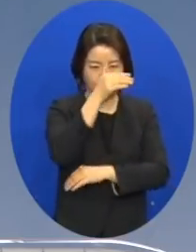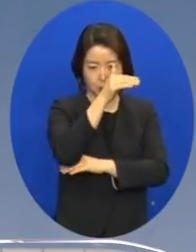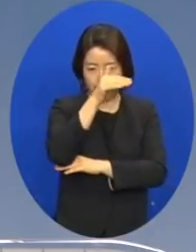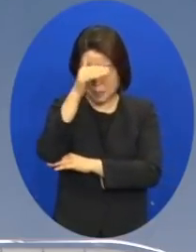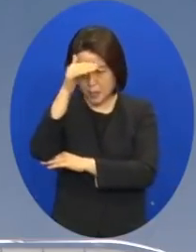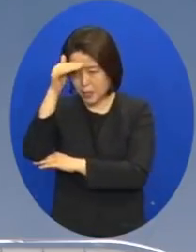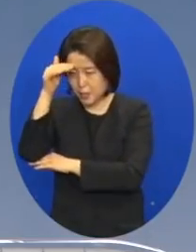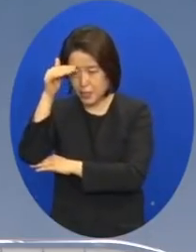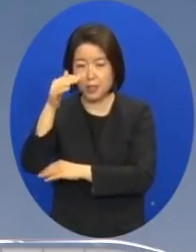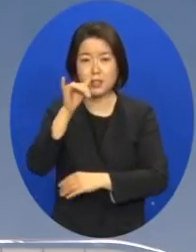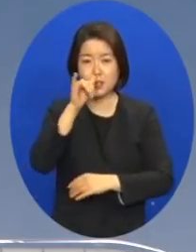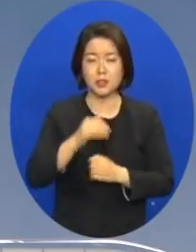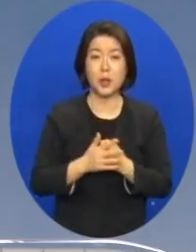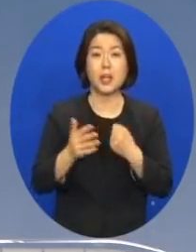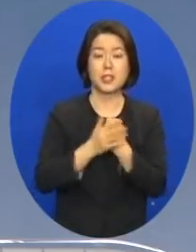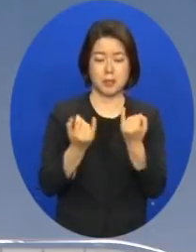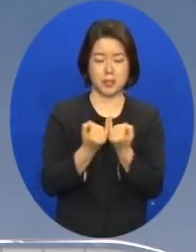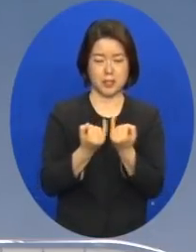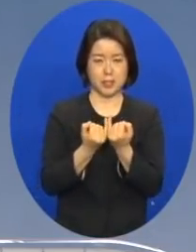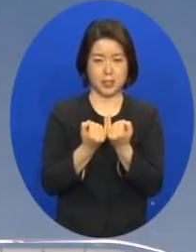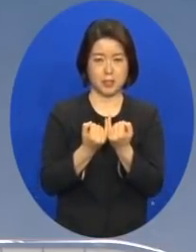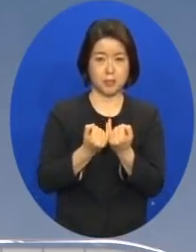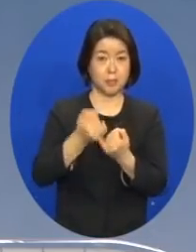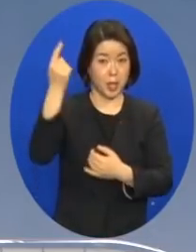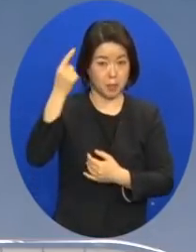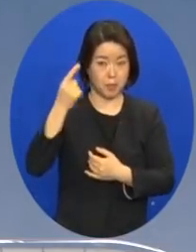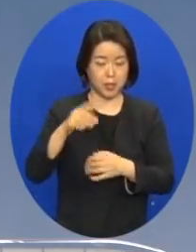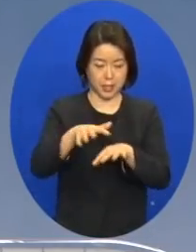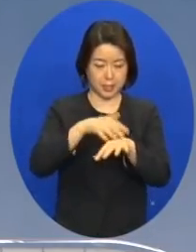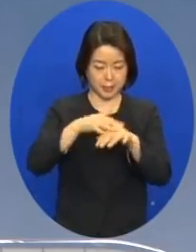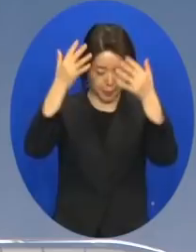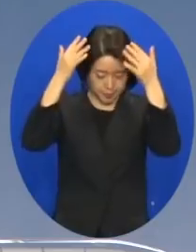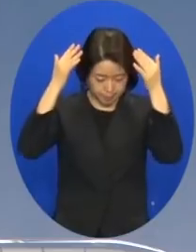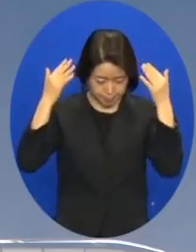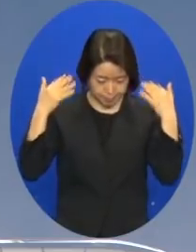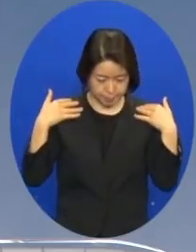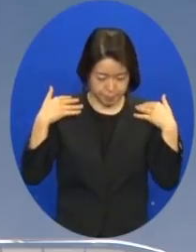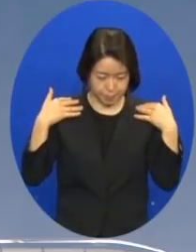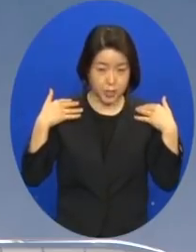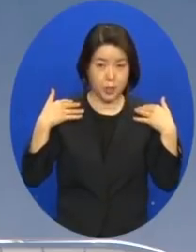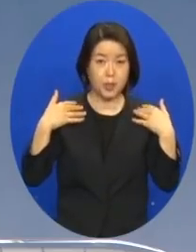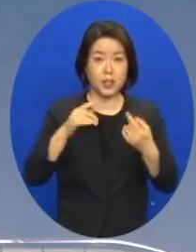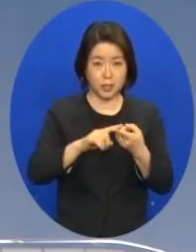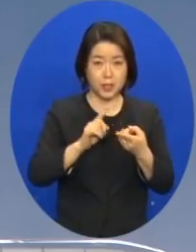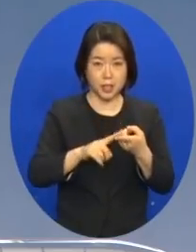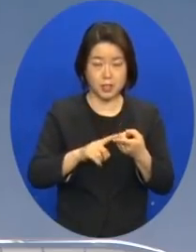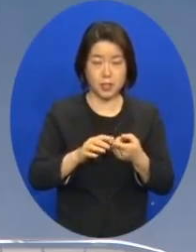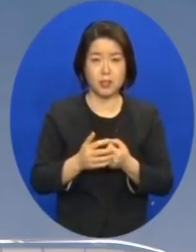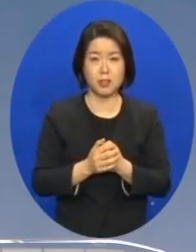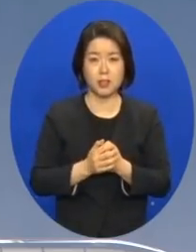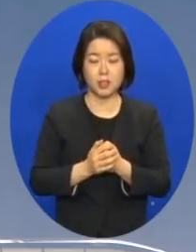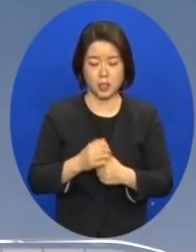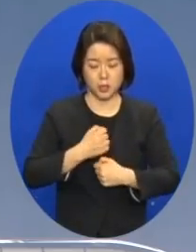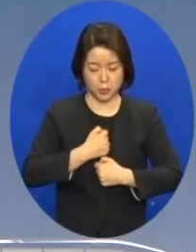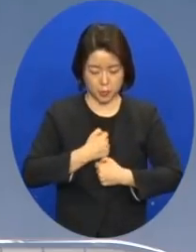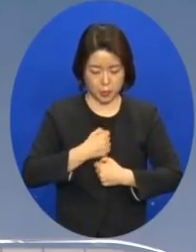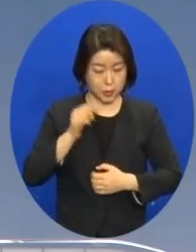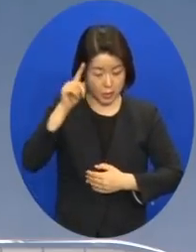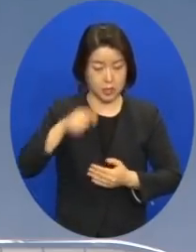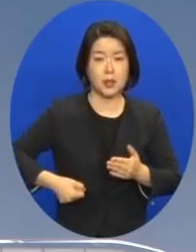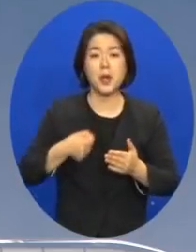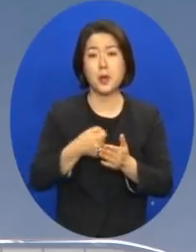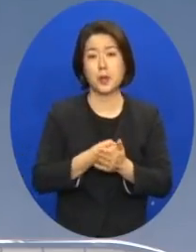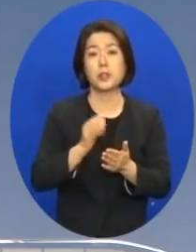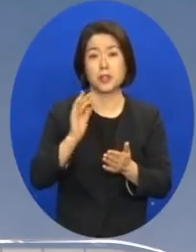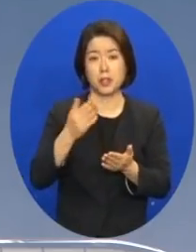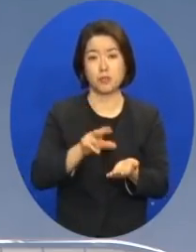거예요. 그러니까 여자들은 머리에 수건을 쓰고 안 쓰고는 참 신중하게 결정을 해야